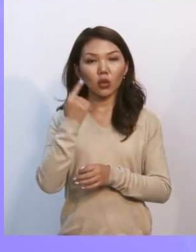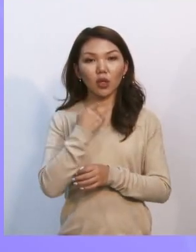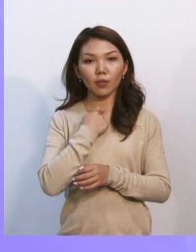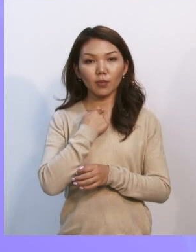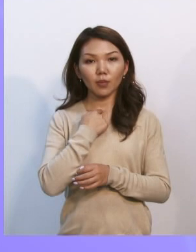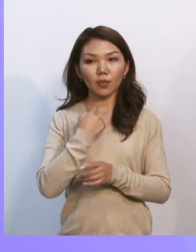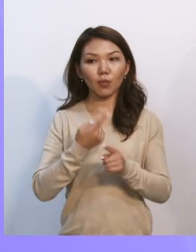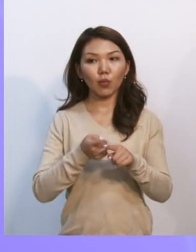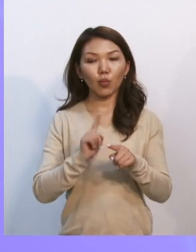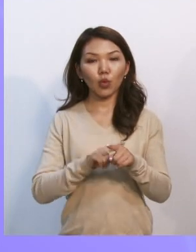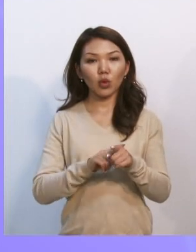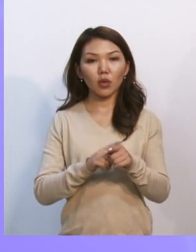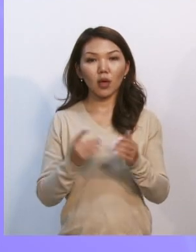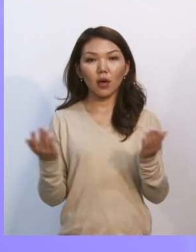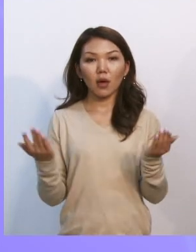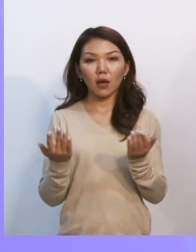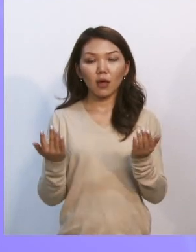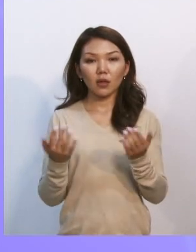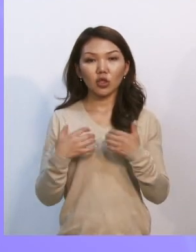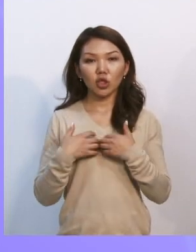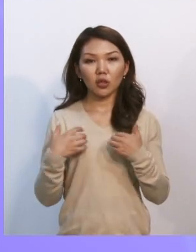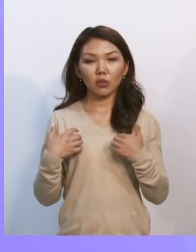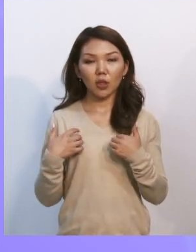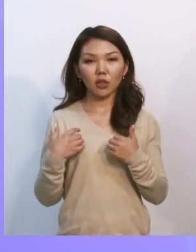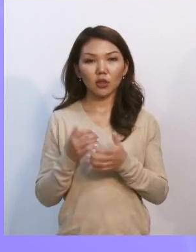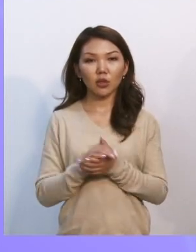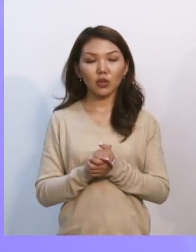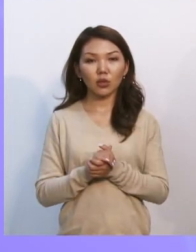Бул кайсы жаныбардын үнү?